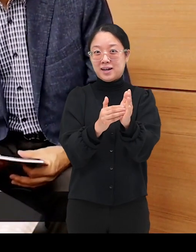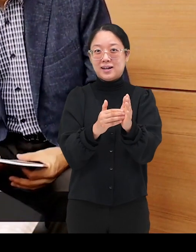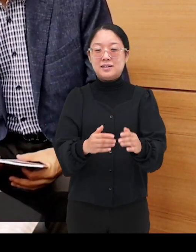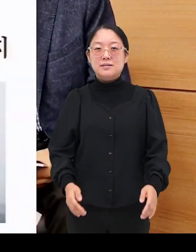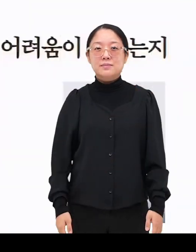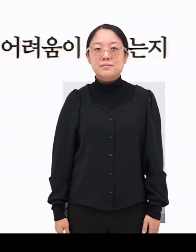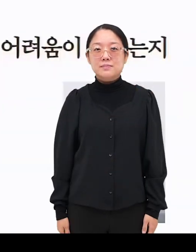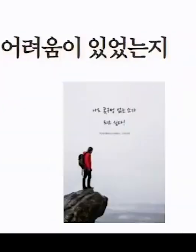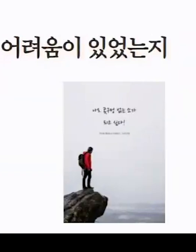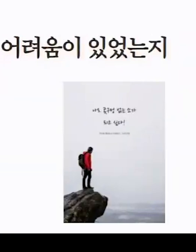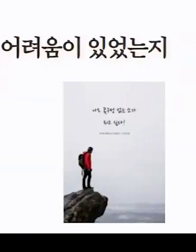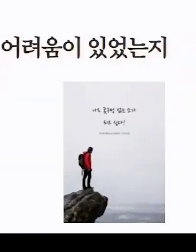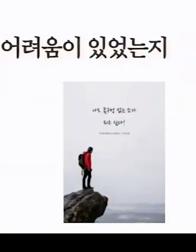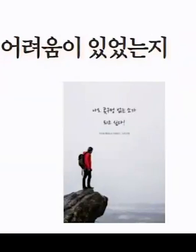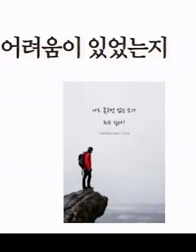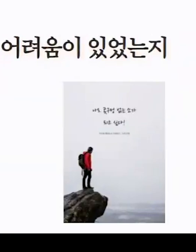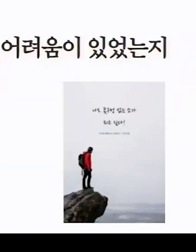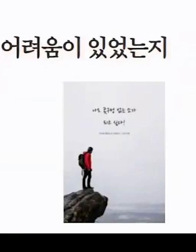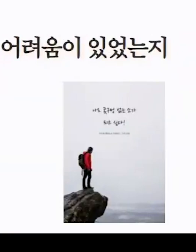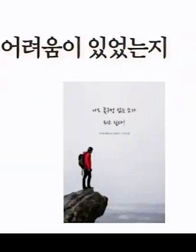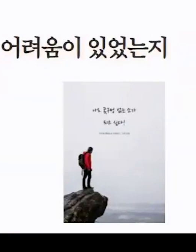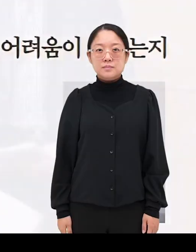지원했습니다.